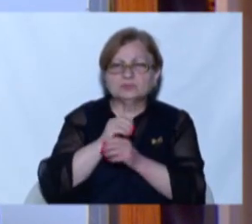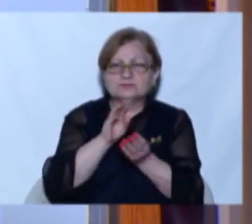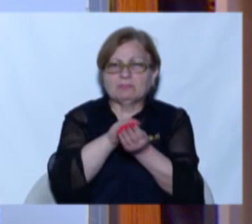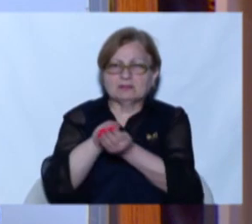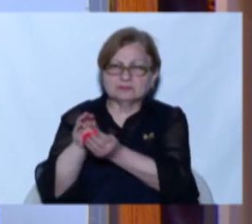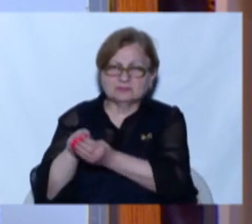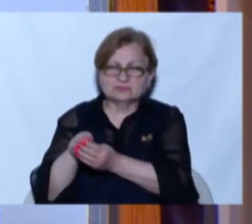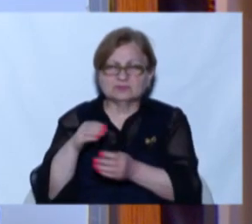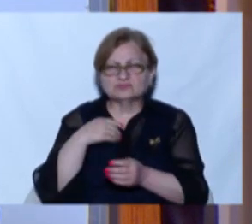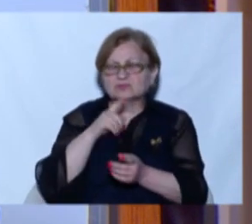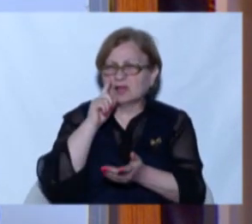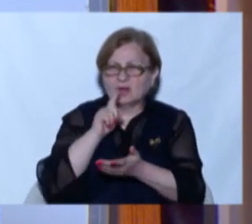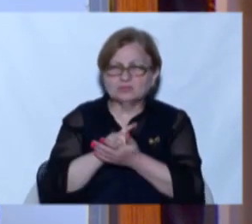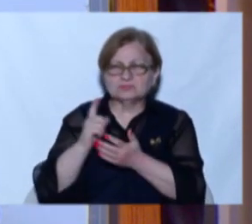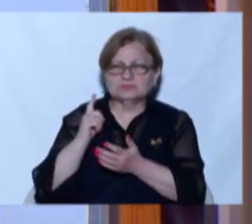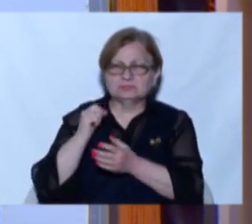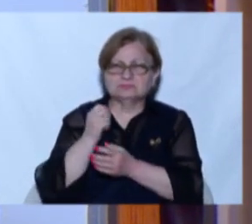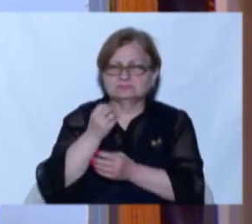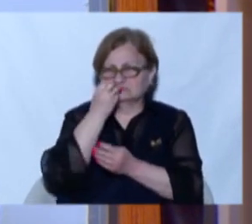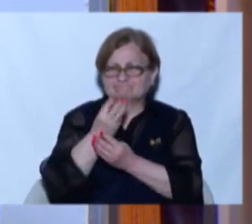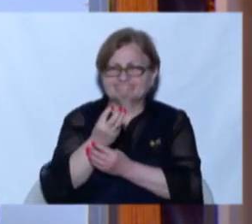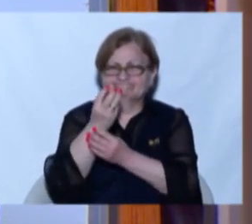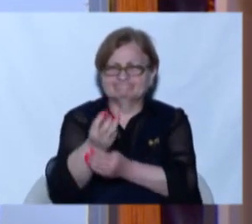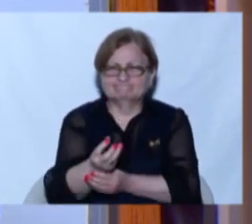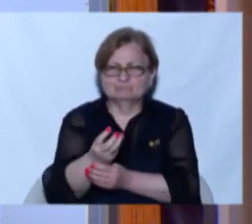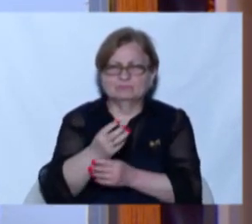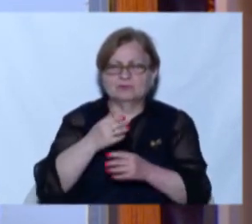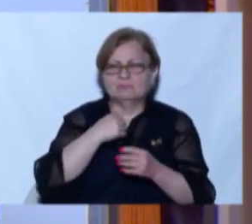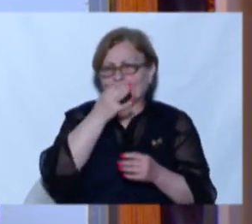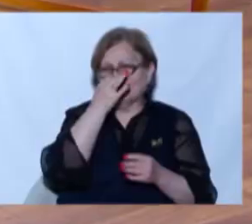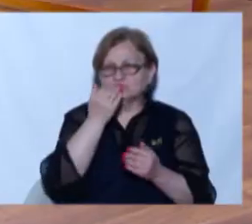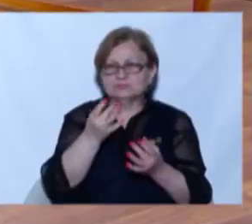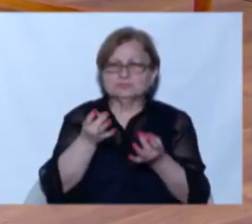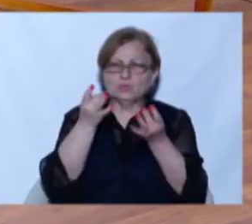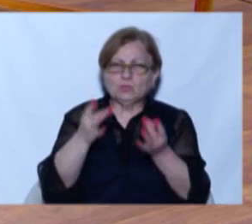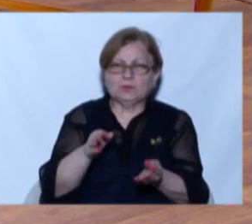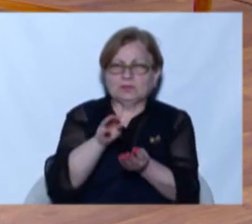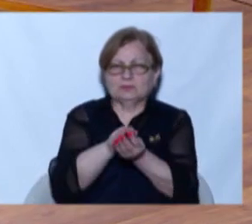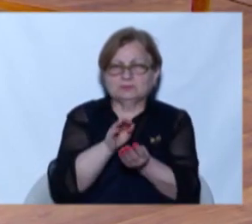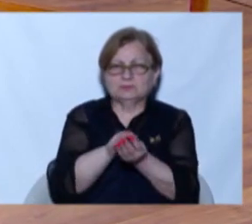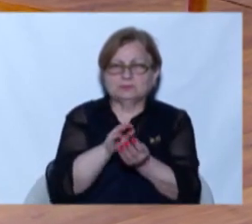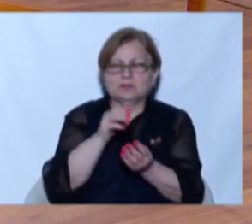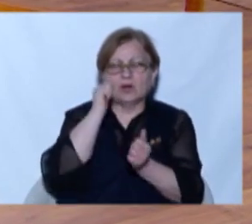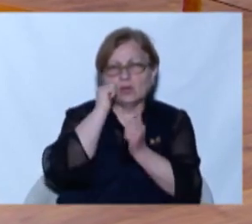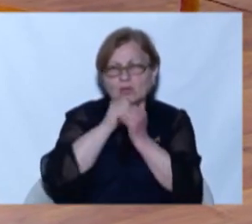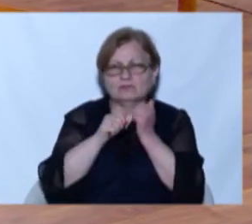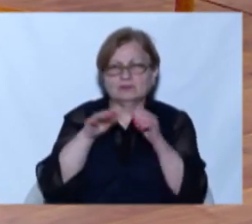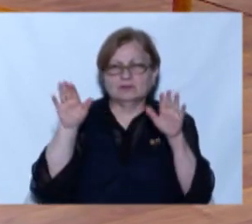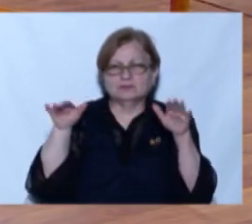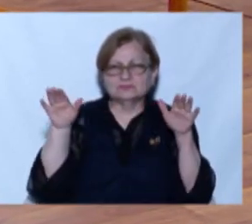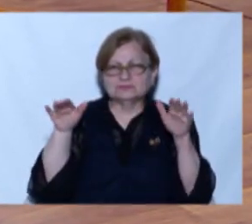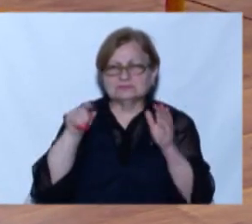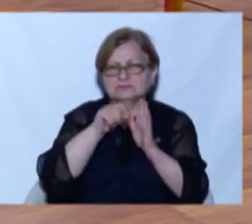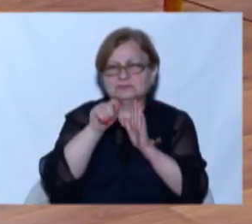არსებობს რეზოს ყვავილები არ დაუდოთ. ძალიან მომწონს მისი უბრალო საფლავი და ისიც, რომ ყოველთვის ჩიტების სკინდლითაა